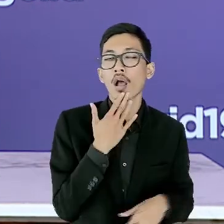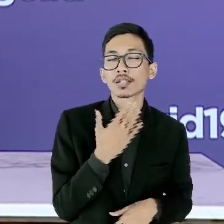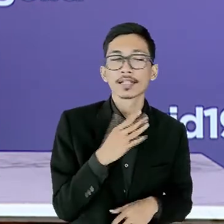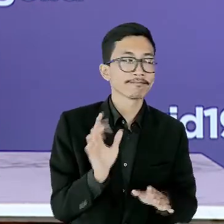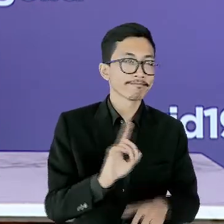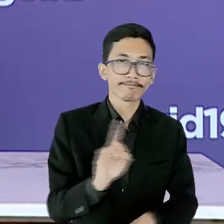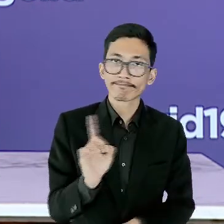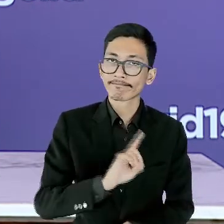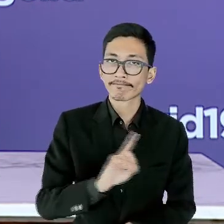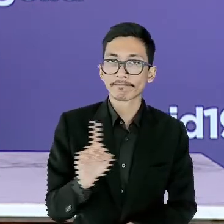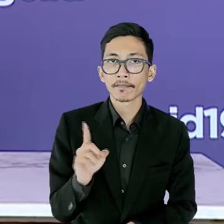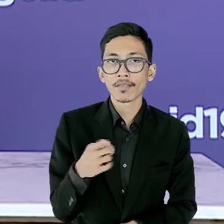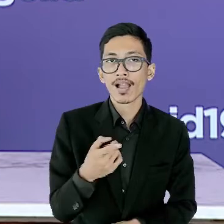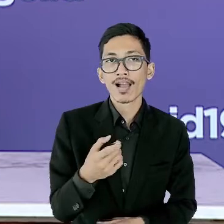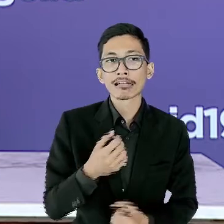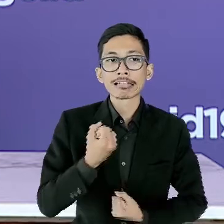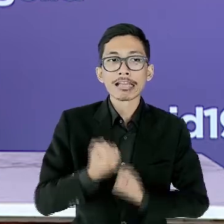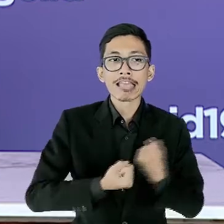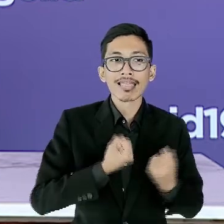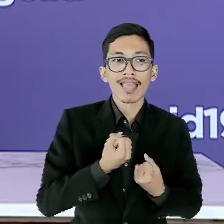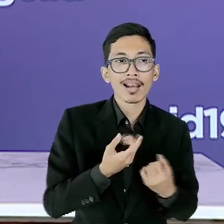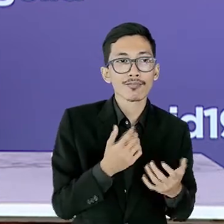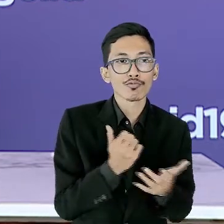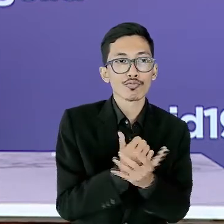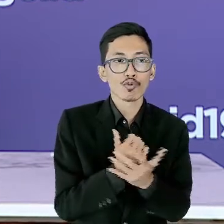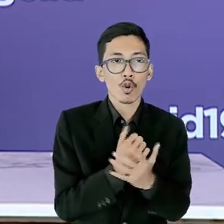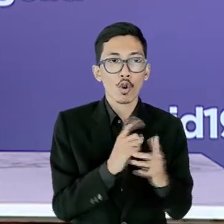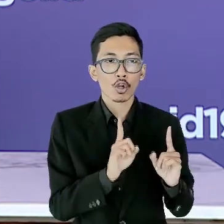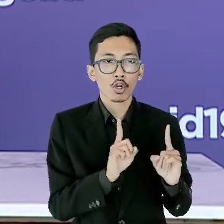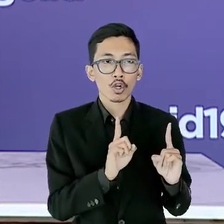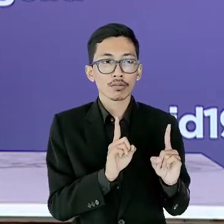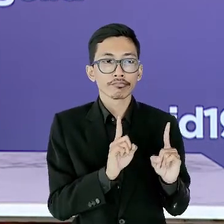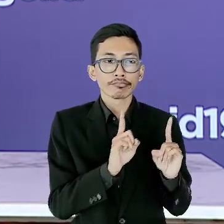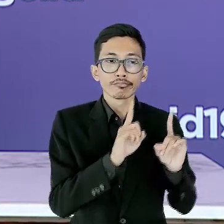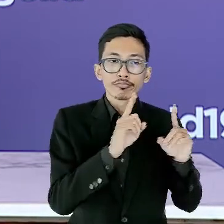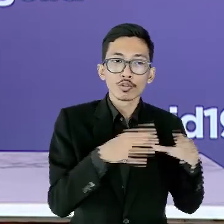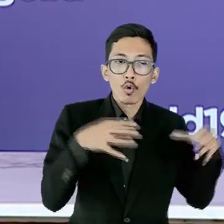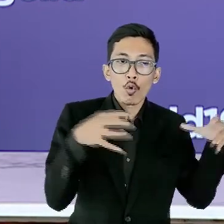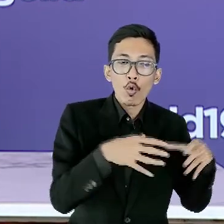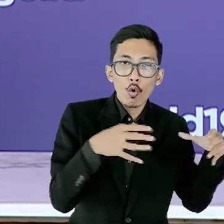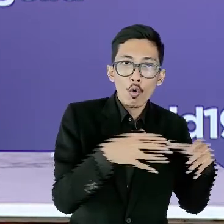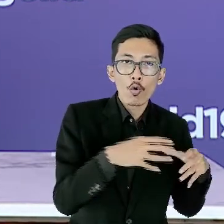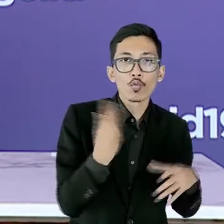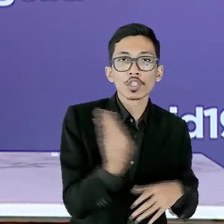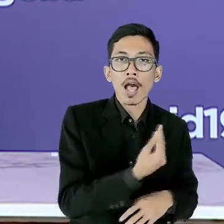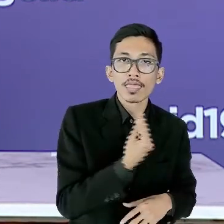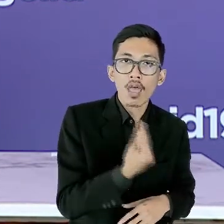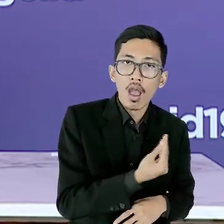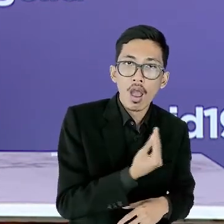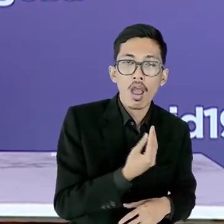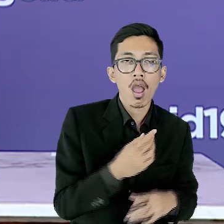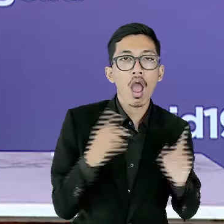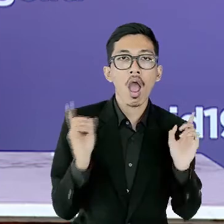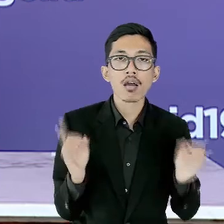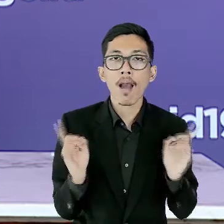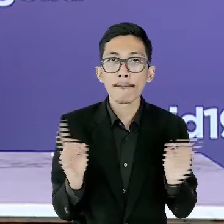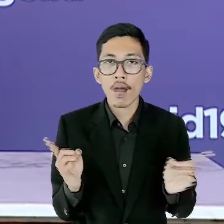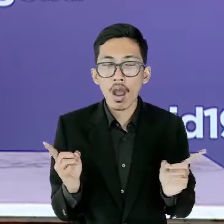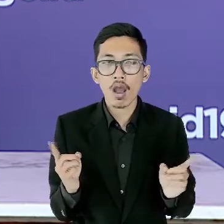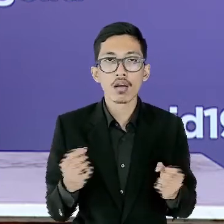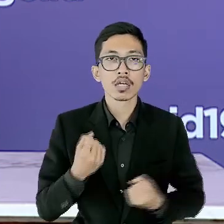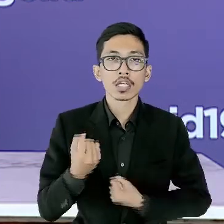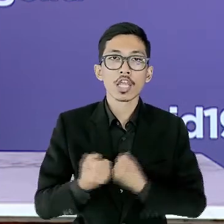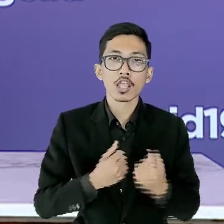kegiatan-kegiatan yang berpotensi meningkatkan penularan seperti kegiatan keagamaan, wisata, kegiatan sosial,